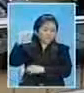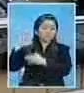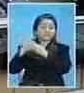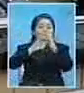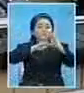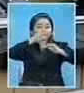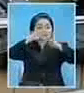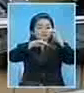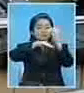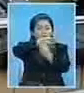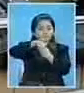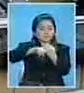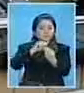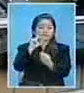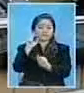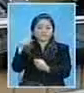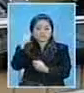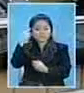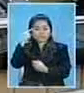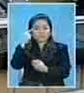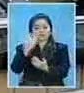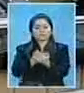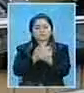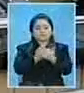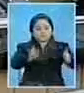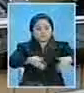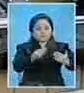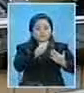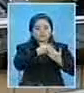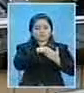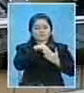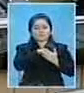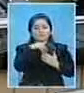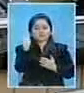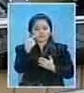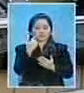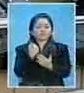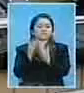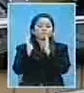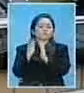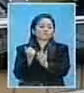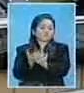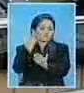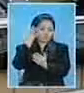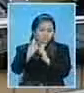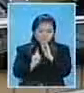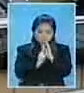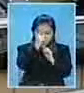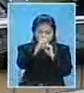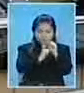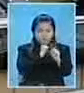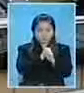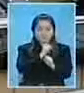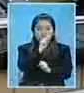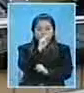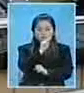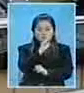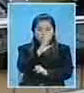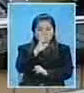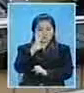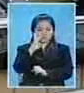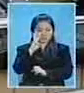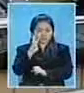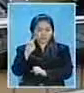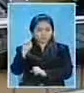ประโยชน์ส่วนใหญ่ตกอยู่ในมือของนายทุนชัดเจนนะครับว่าตั้งแต่ปี2542ที่เศรษฐกิจเริ่มฟื้นตัวจากวิกฤตต้มย